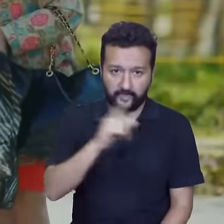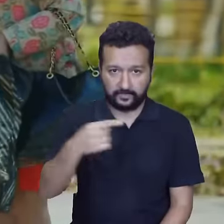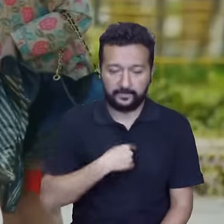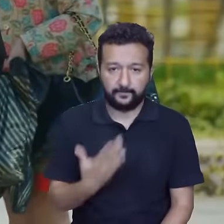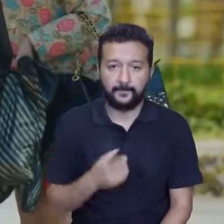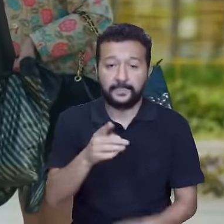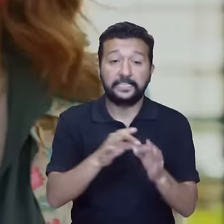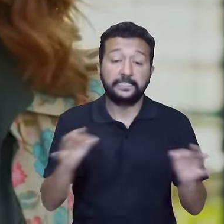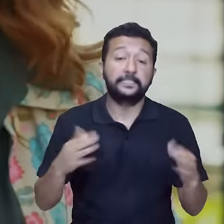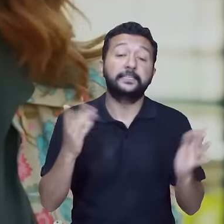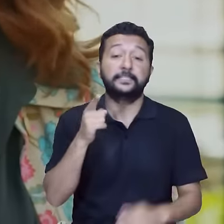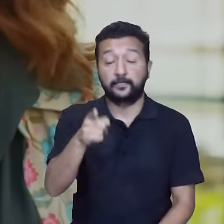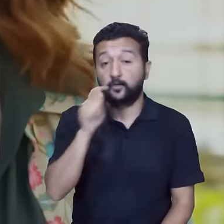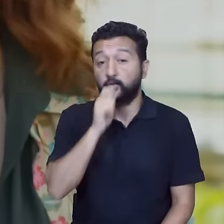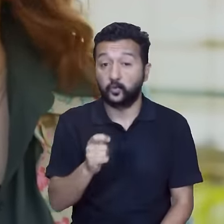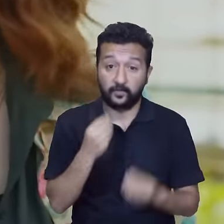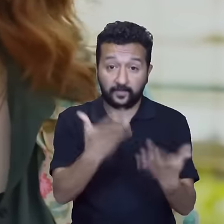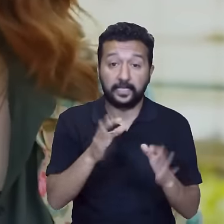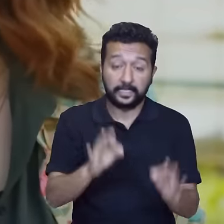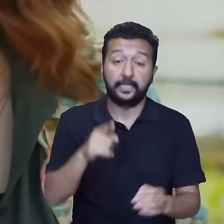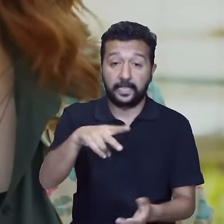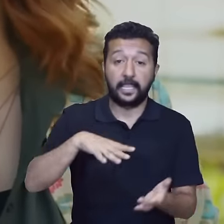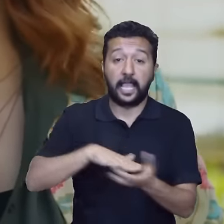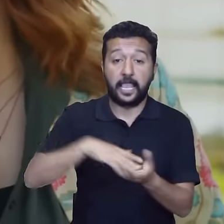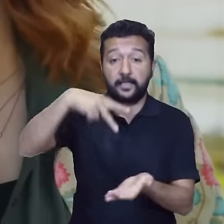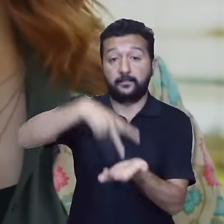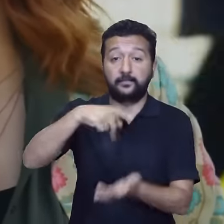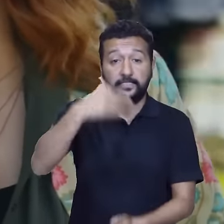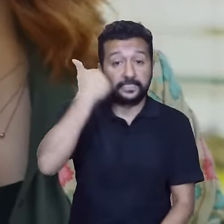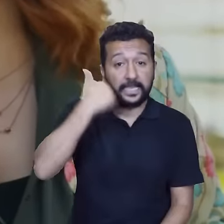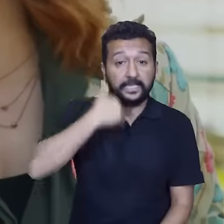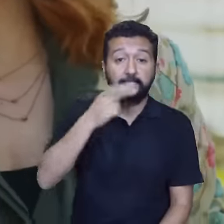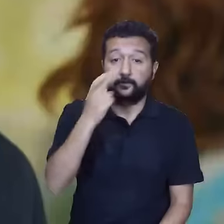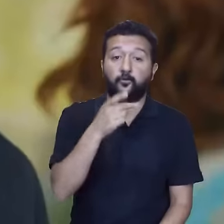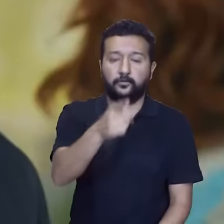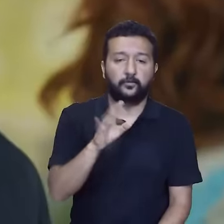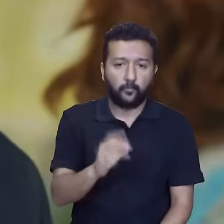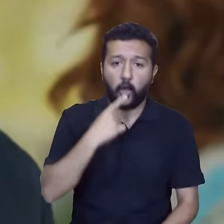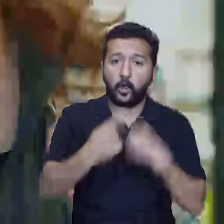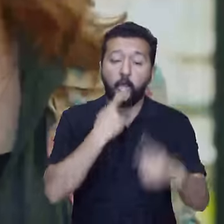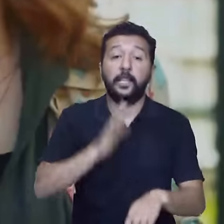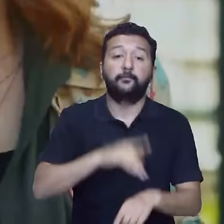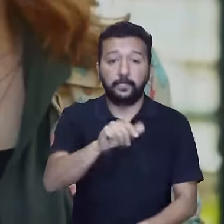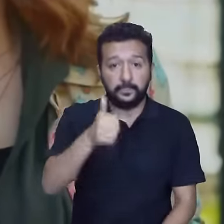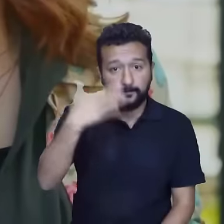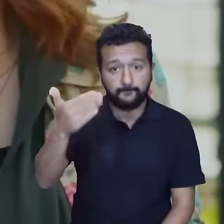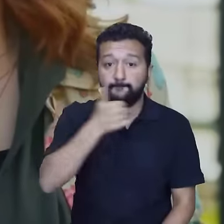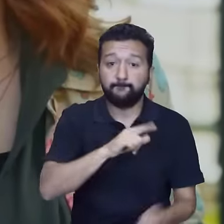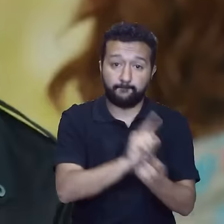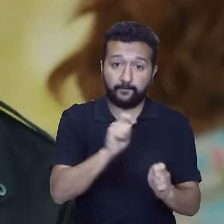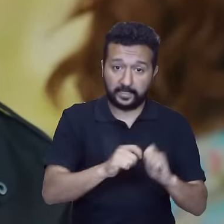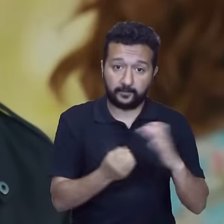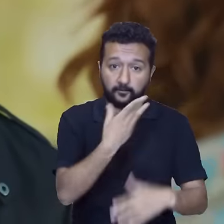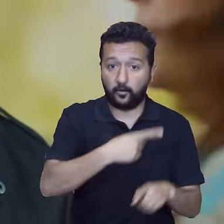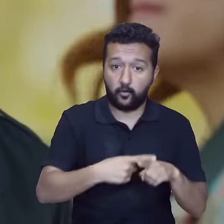bizim. Hiç de bile. Sen o sözü verirken bile tek ayağın havadaydı senin. Yalancısın. Kızım böyle konuşma. Yarın bir gün abimle iş